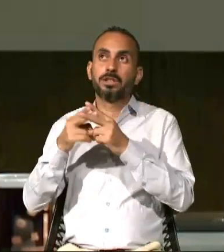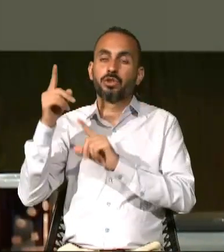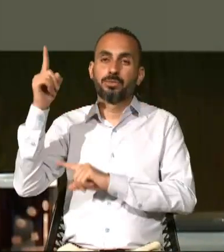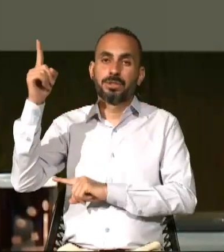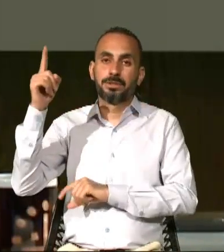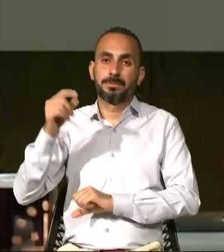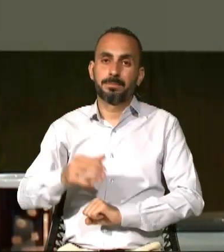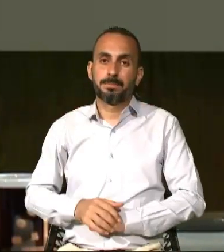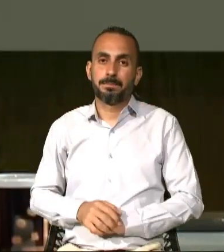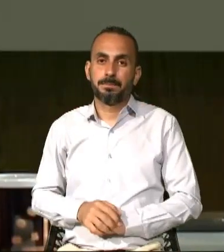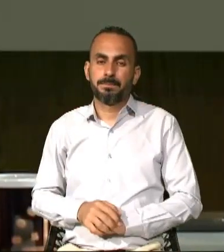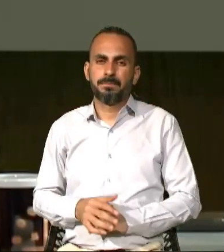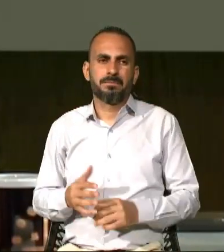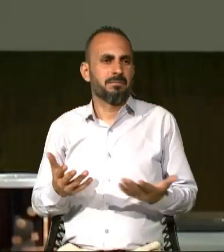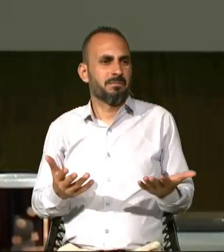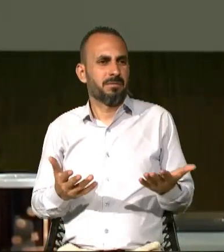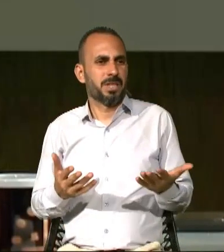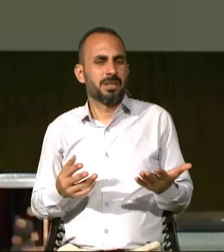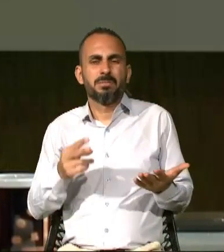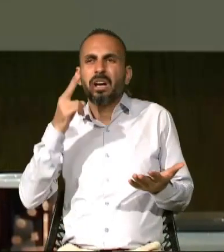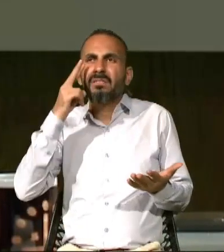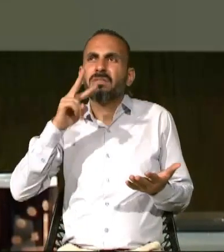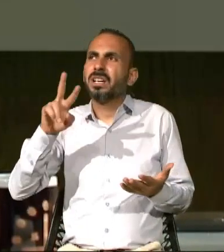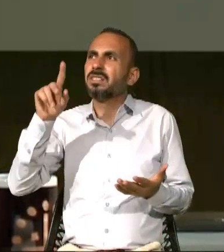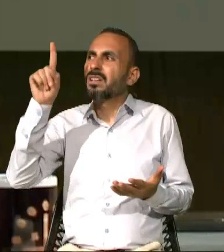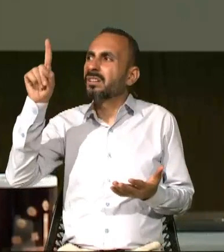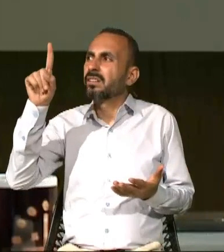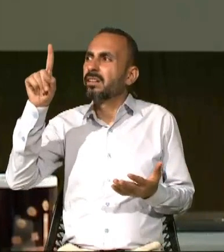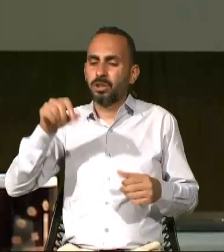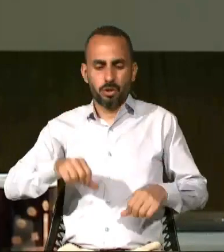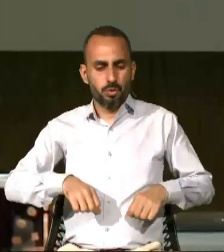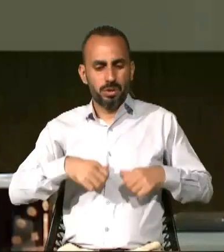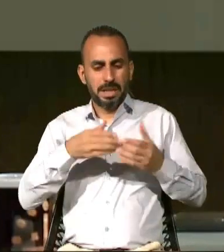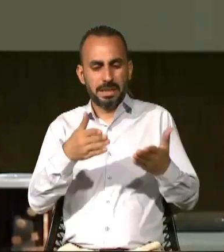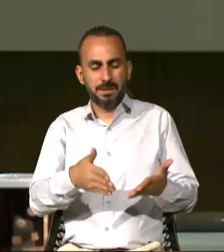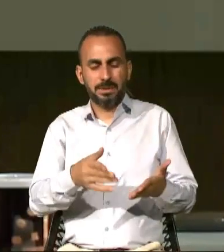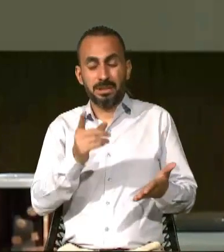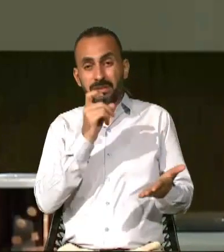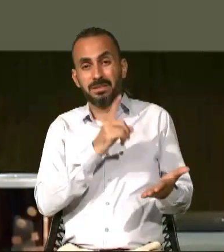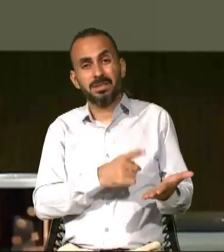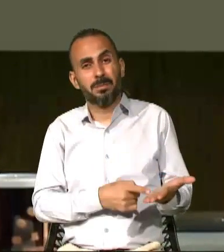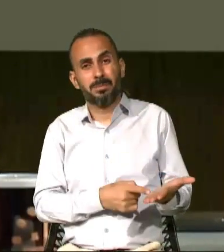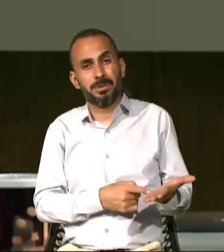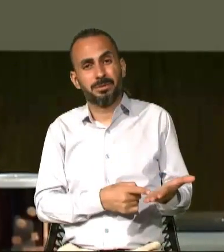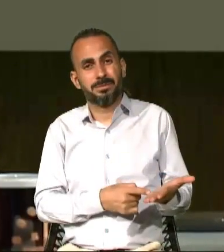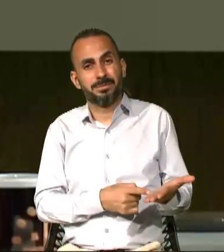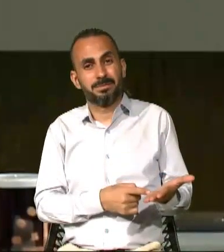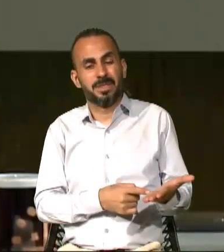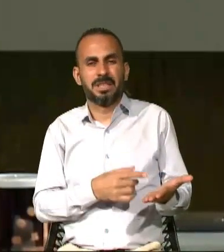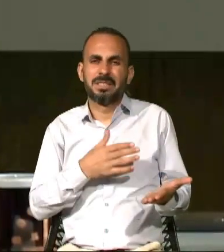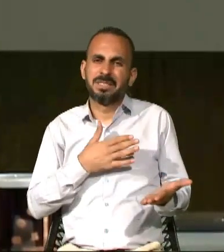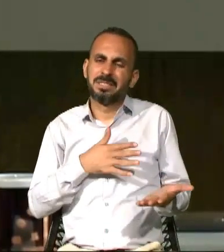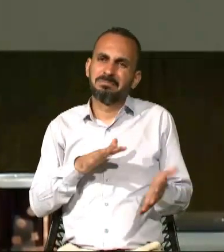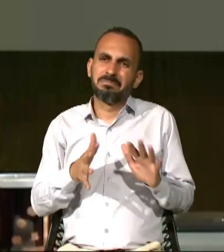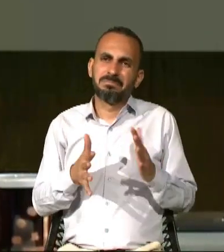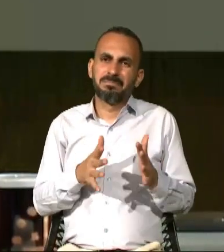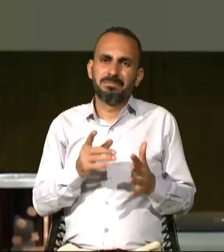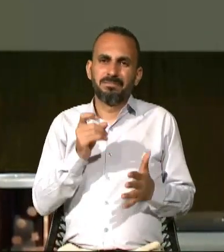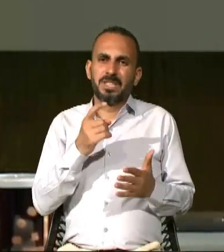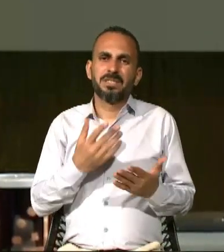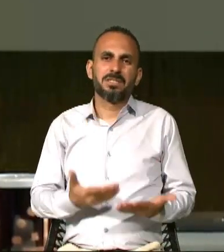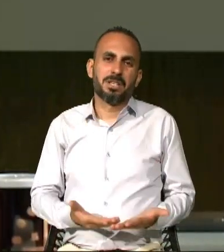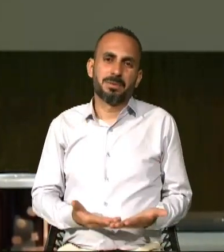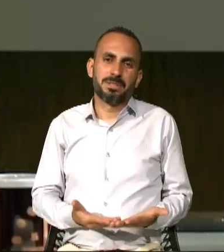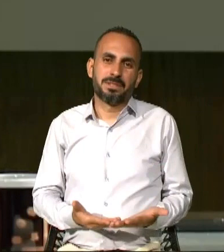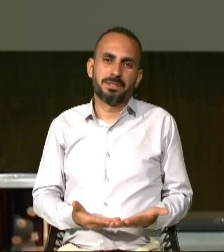عينيا طب ما اللي حواليا صعب. بس انا عايزك تكون واقعي طبعا شويه طبعا. ماشي ده اللي